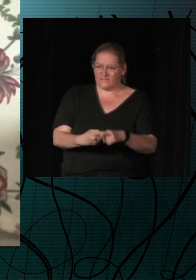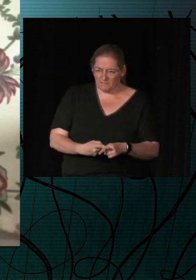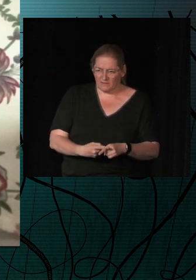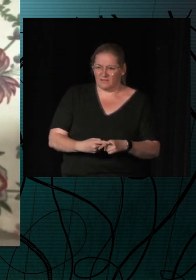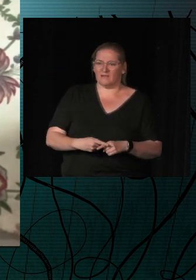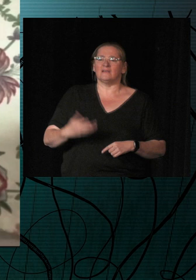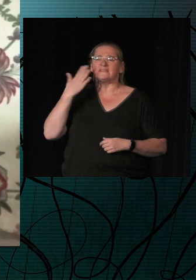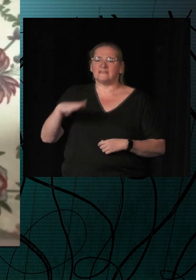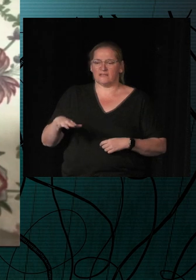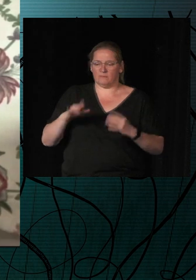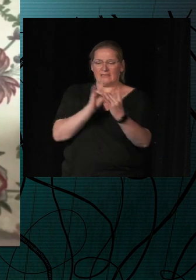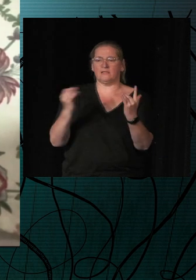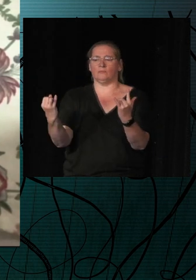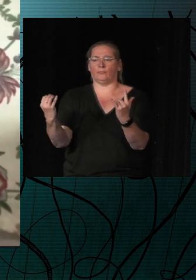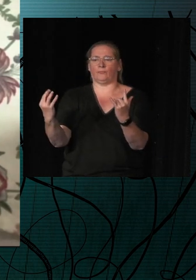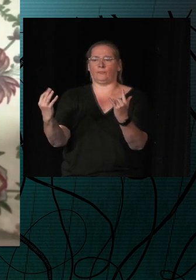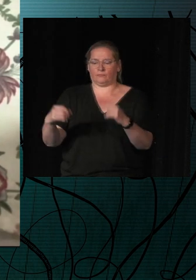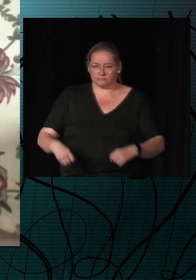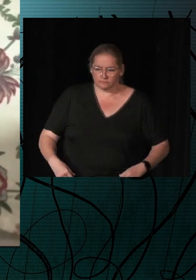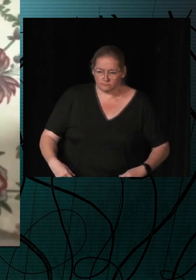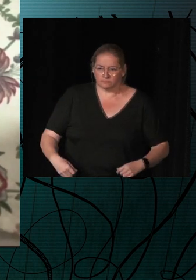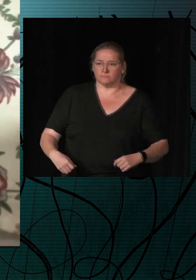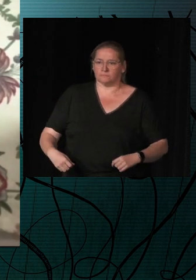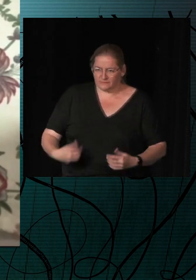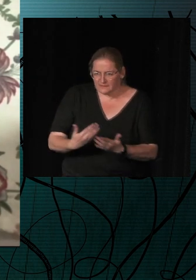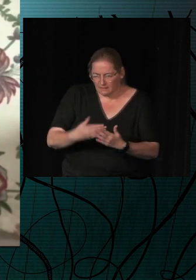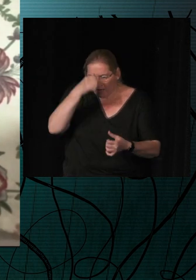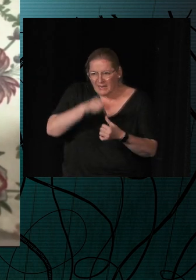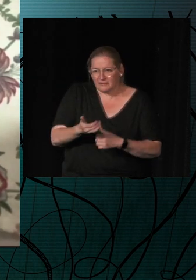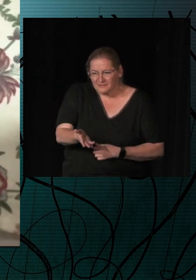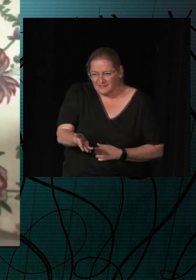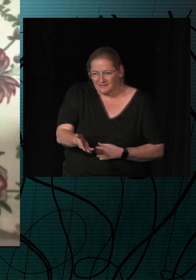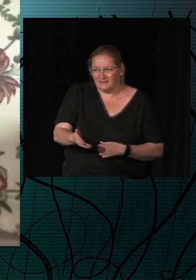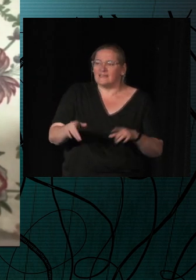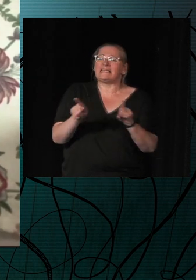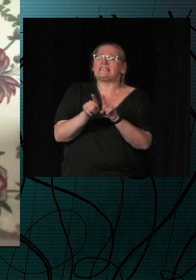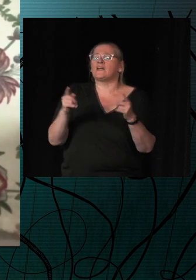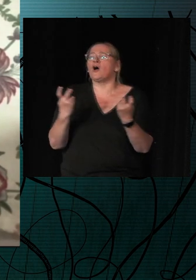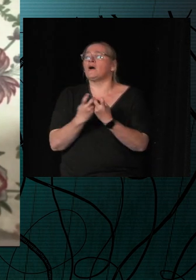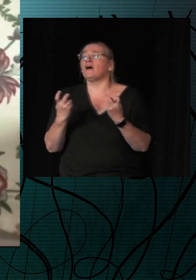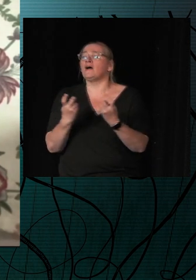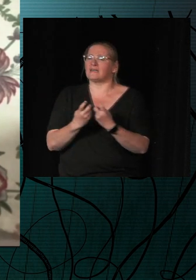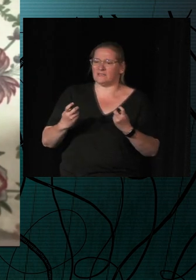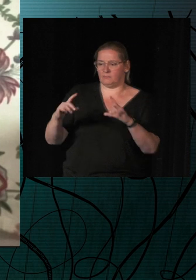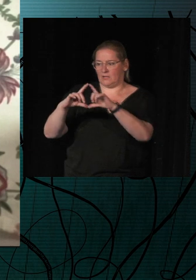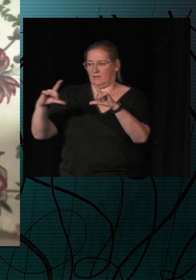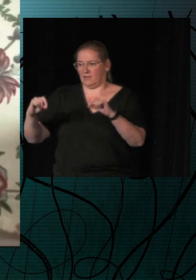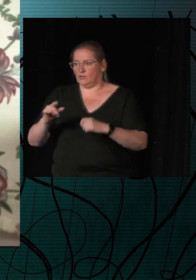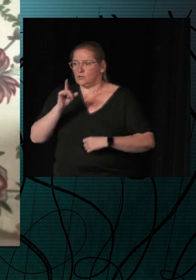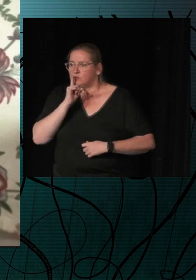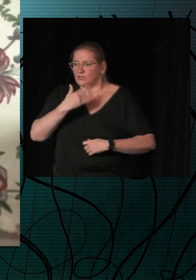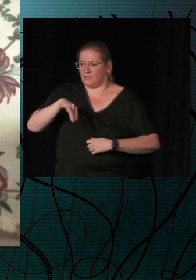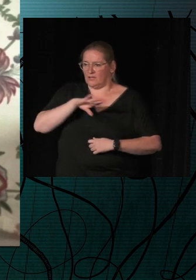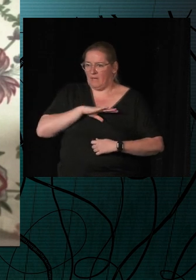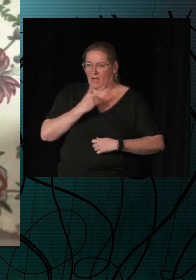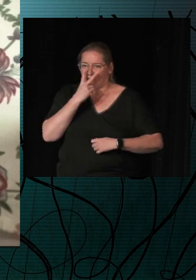que mais c'est un truc les diaboliqu de attention surtout ne dévoilez pas ce qui se passe dans ce film parce que les gens vont être il y